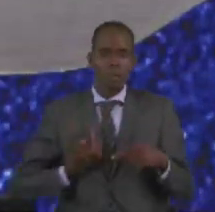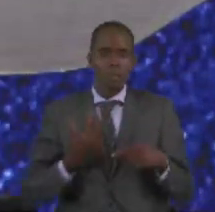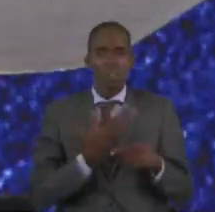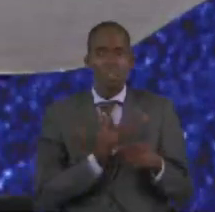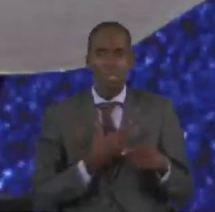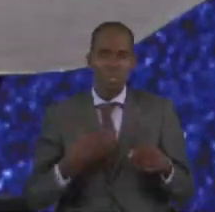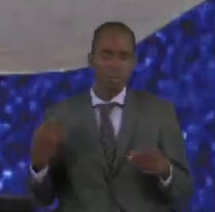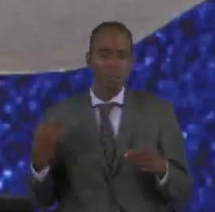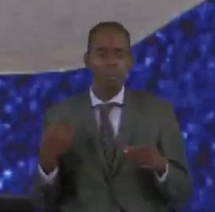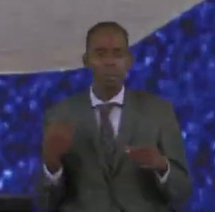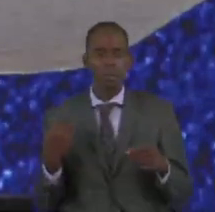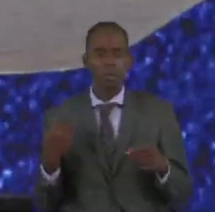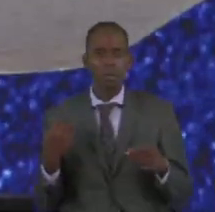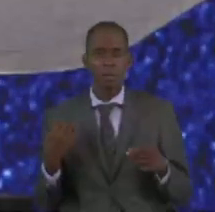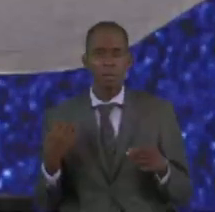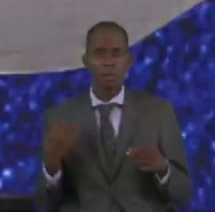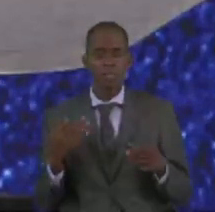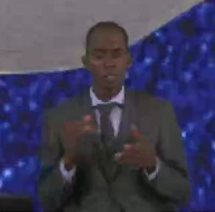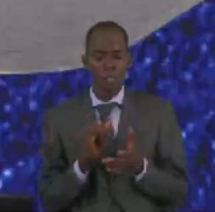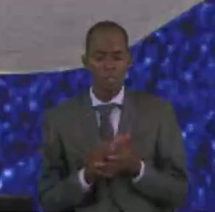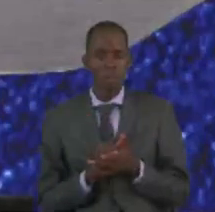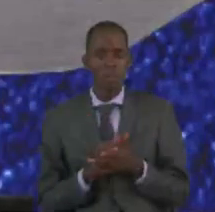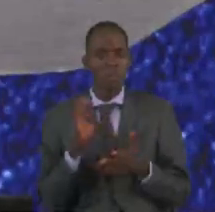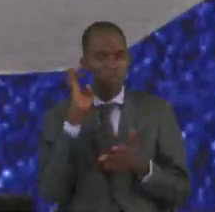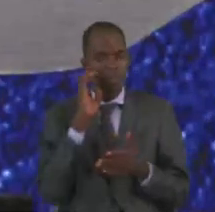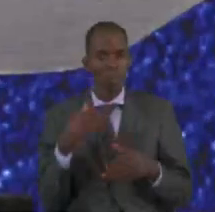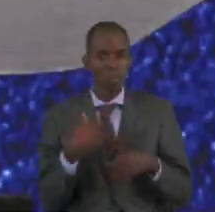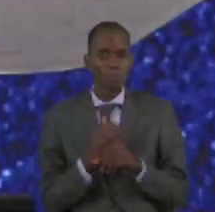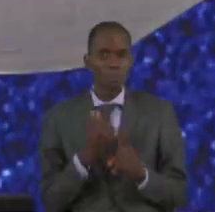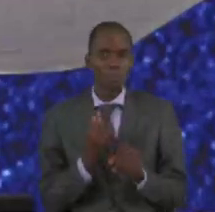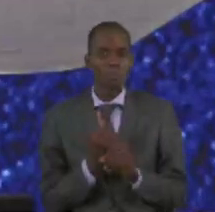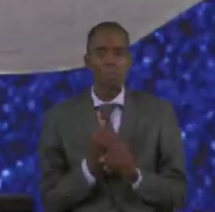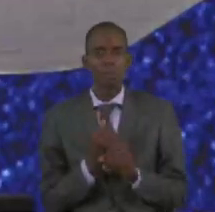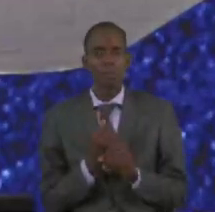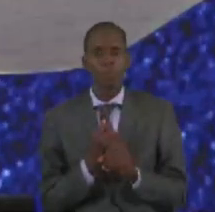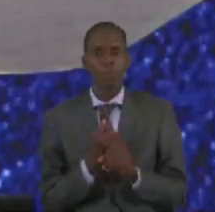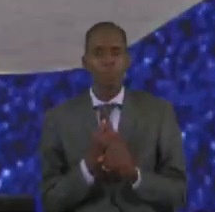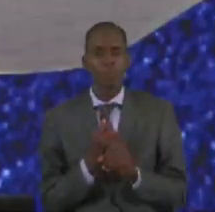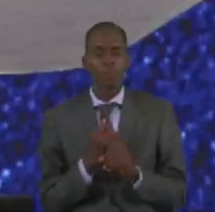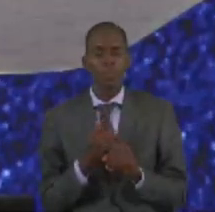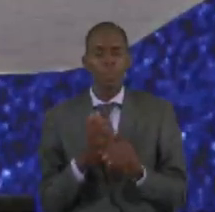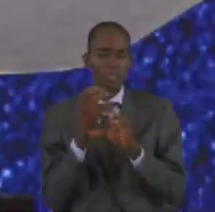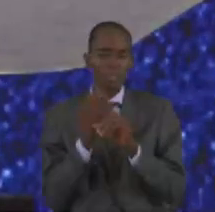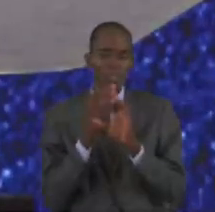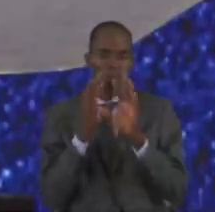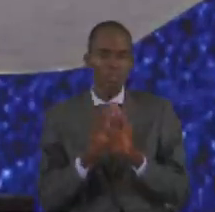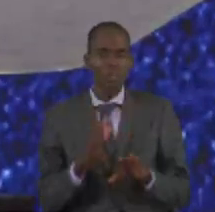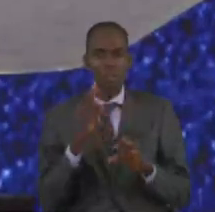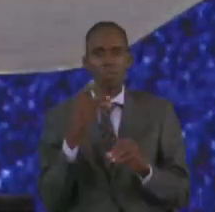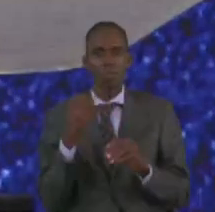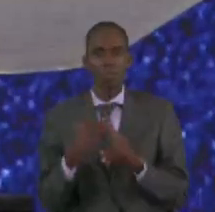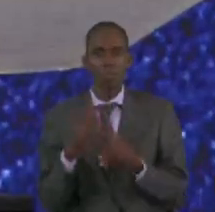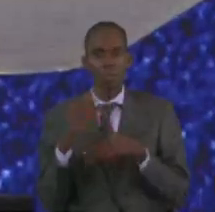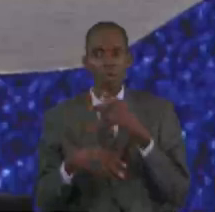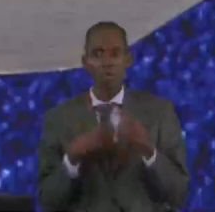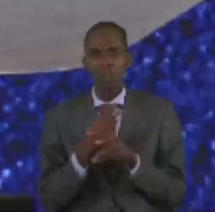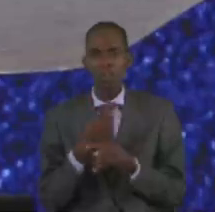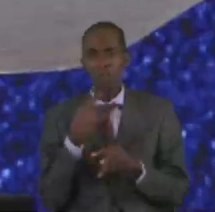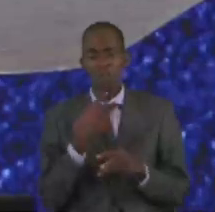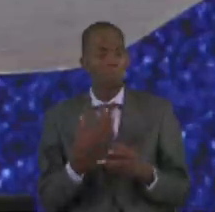le souffle et l'homme est devenu un être vivant. Dieu a insufflé son